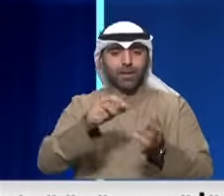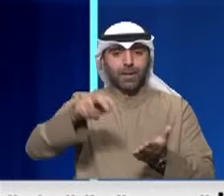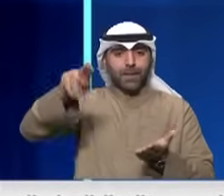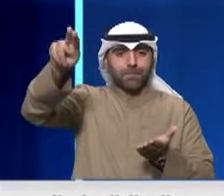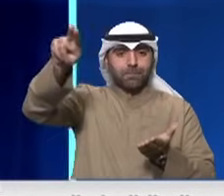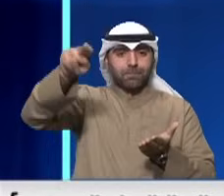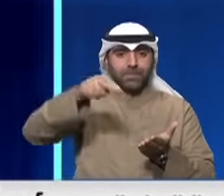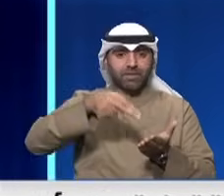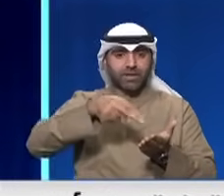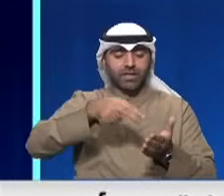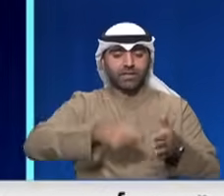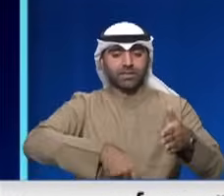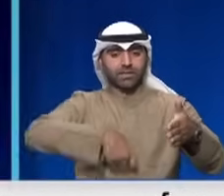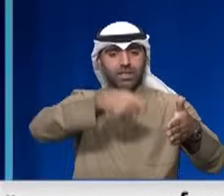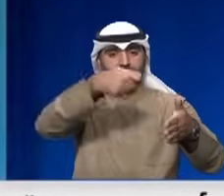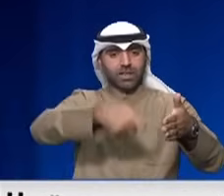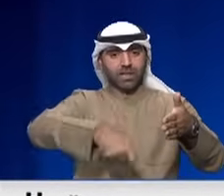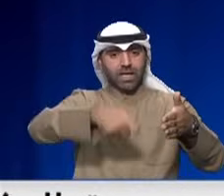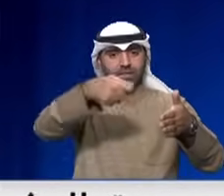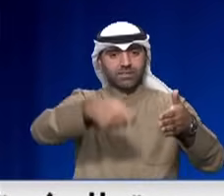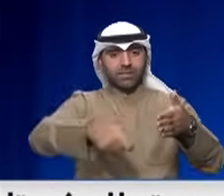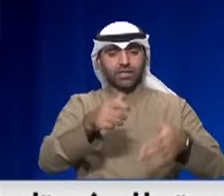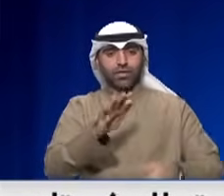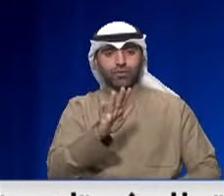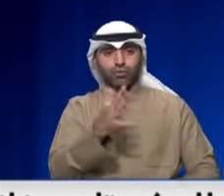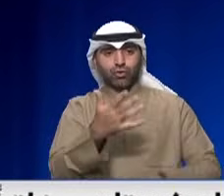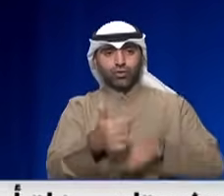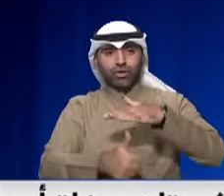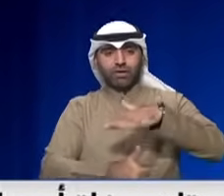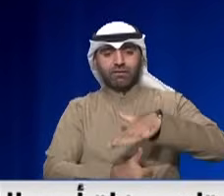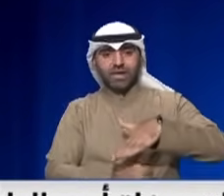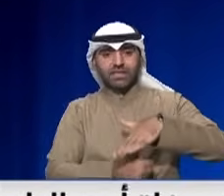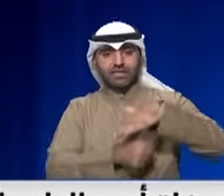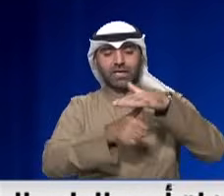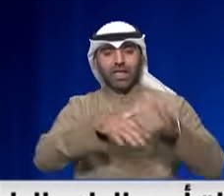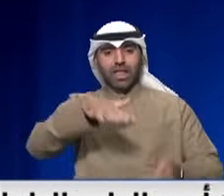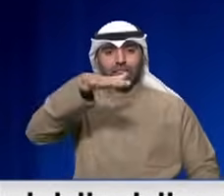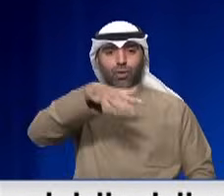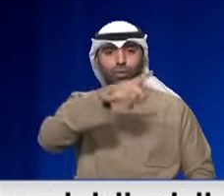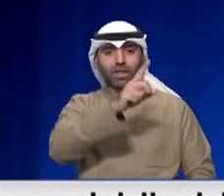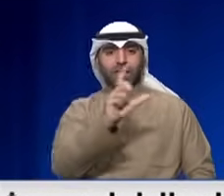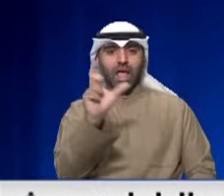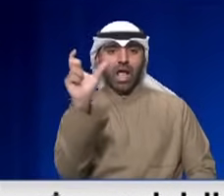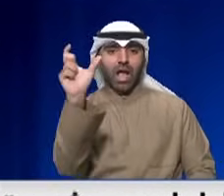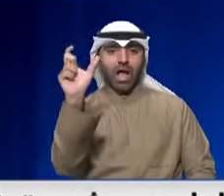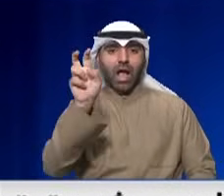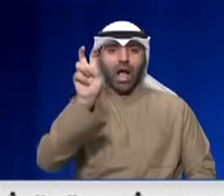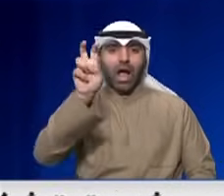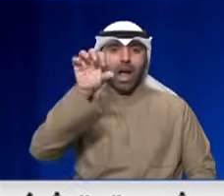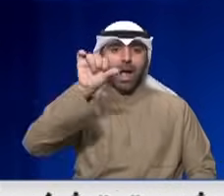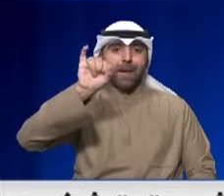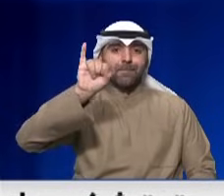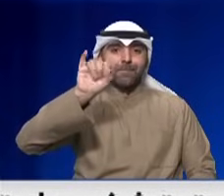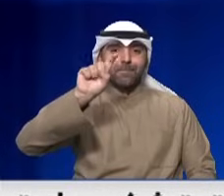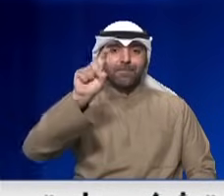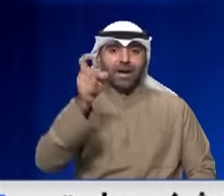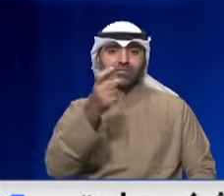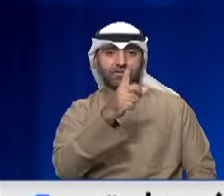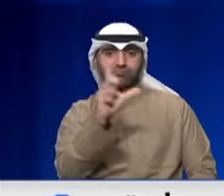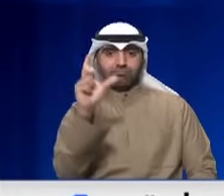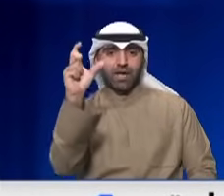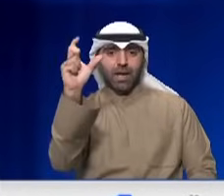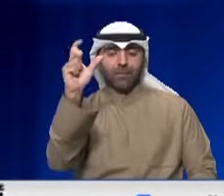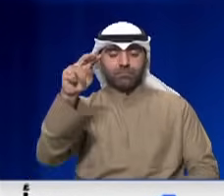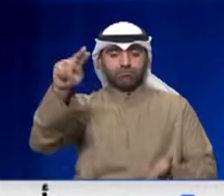من فخامه الرئيس عثمان غزالي رئيس جمهوريه القمر المتحده الشقيقه اعرب فيها فخامته باسمه وباسم